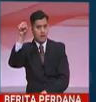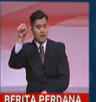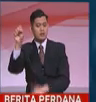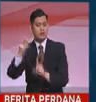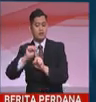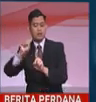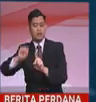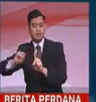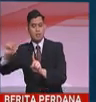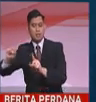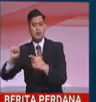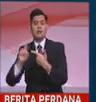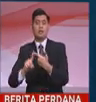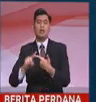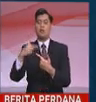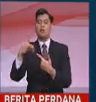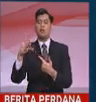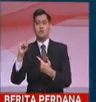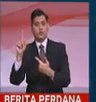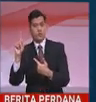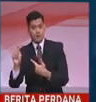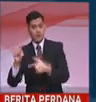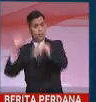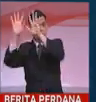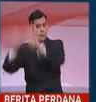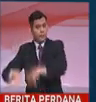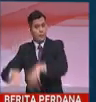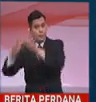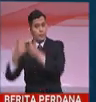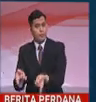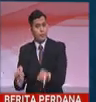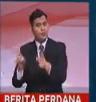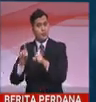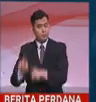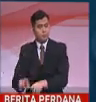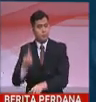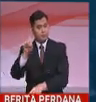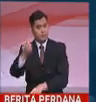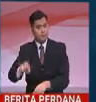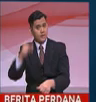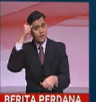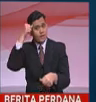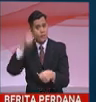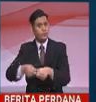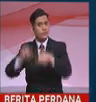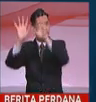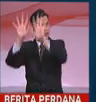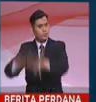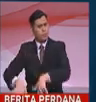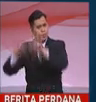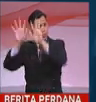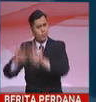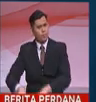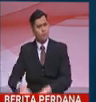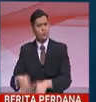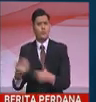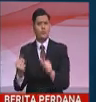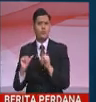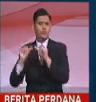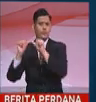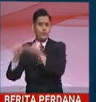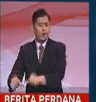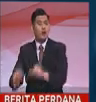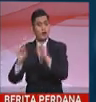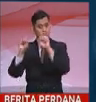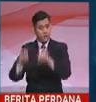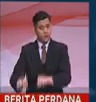juga di bahagian Kudat, yang mana hujan lebat kita jangkakan akan berlaku. Dan disingatkan, hujan lebat yang berlaku secara berterusan boleh menyebabkan